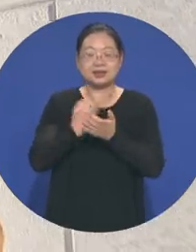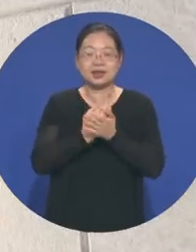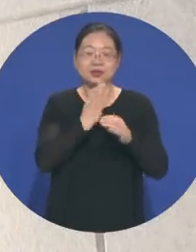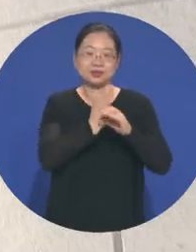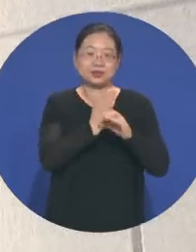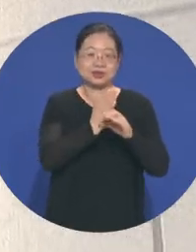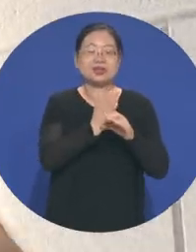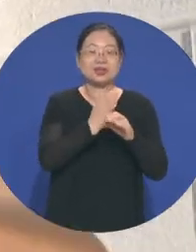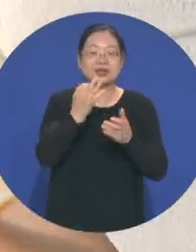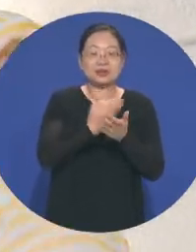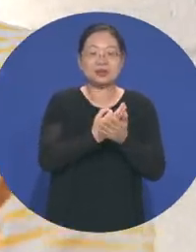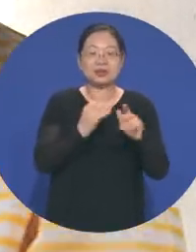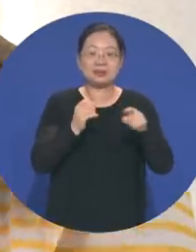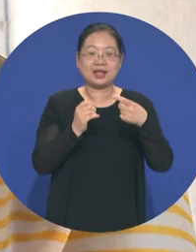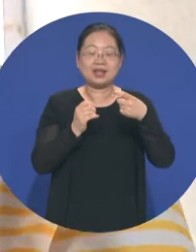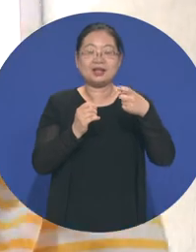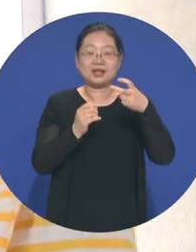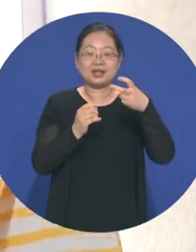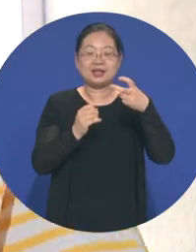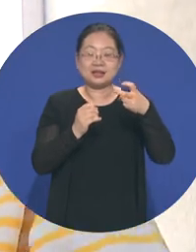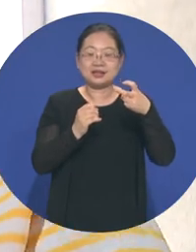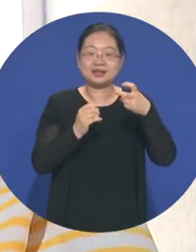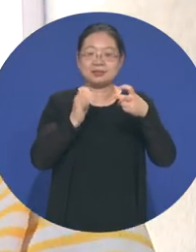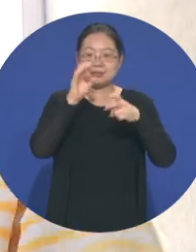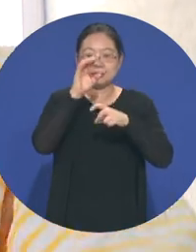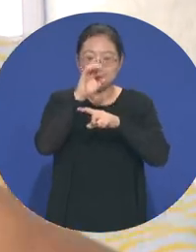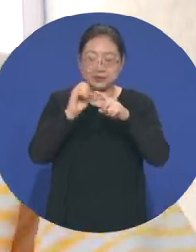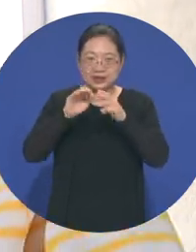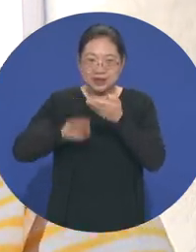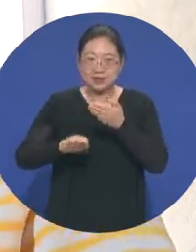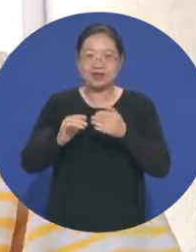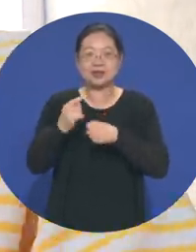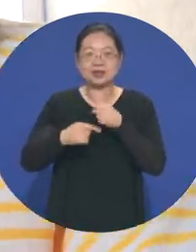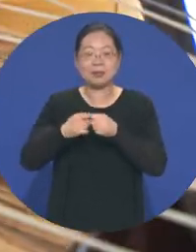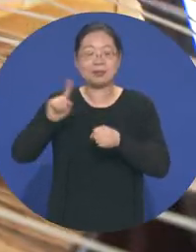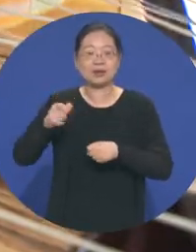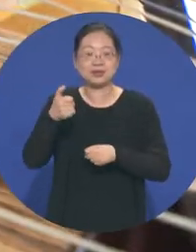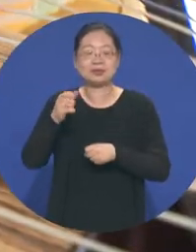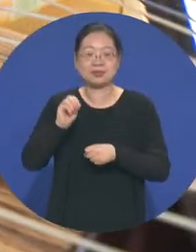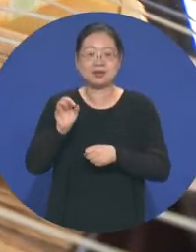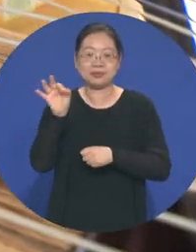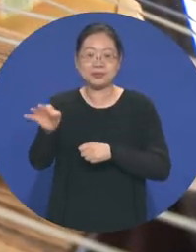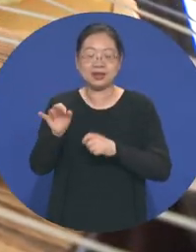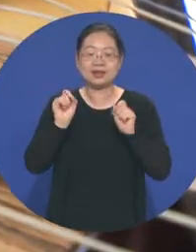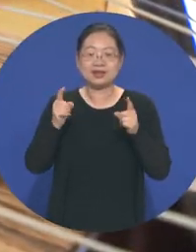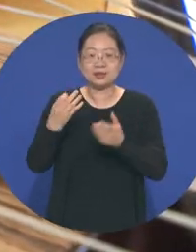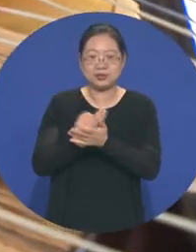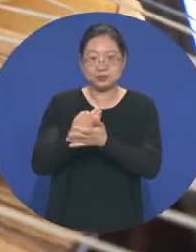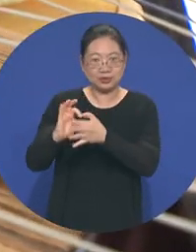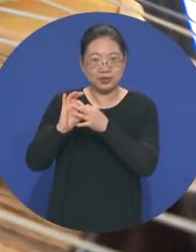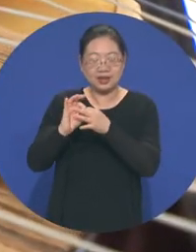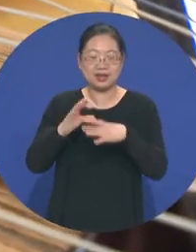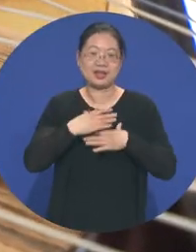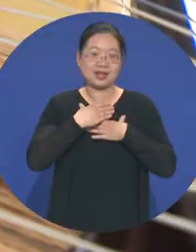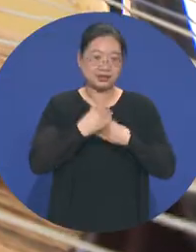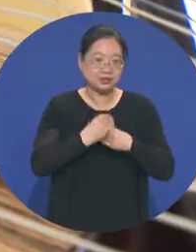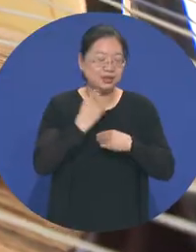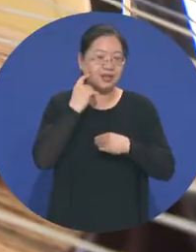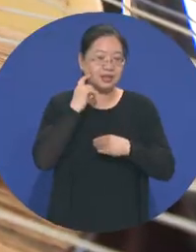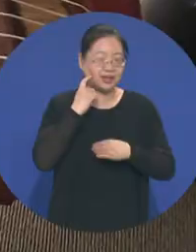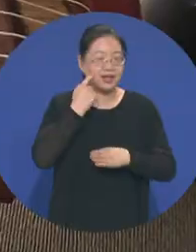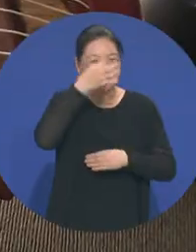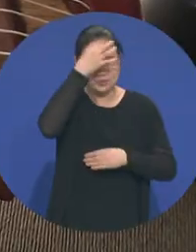중위소득 120% 이하인 예술인에게 연 150만 원을 지급했습니다. 기회소득을 통해 안정적으로 예술활동을